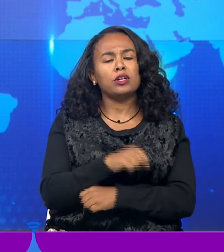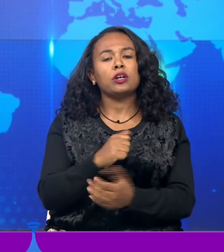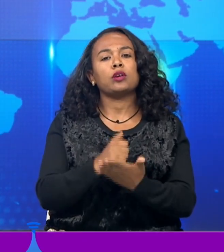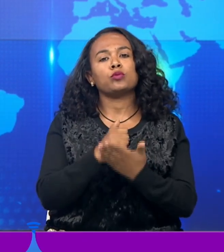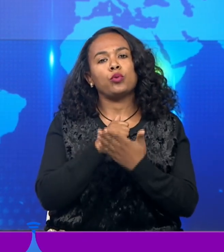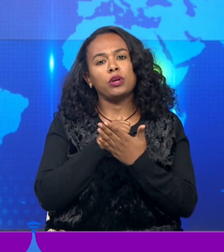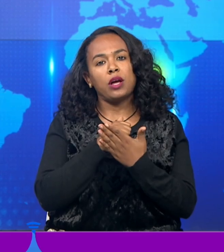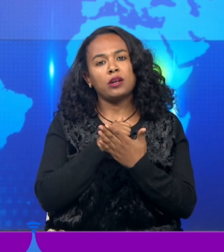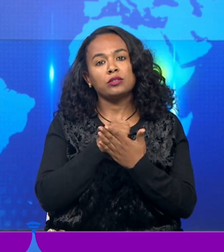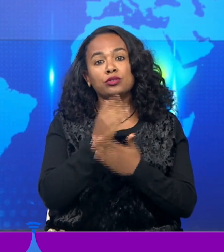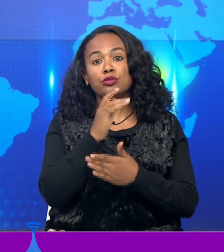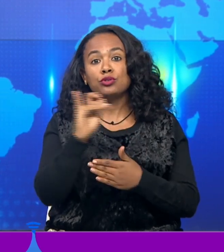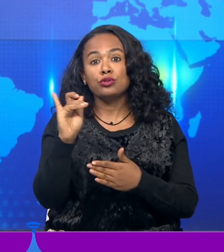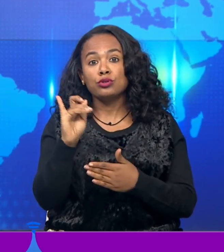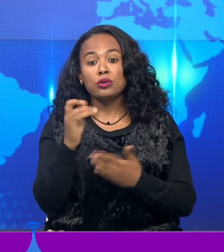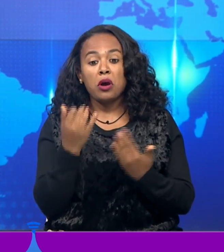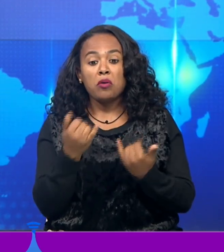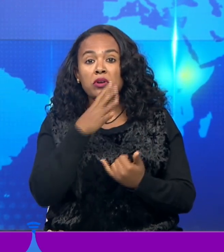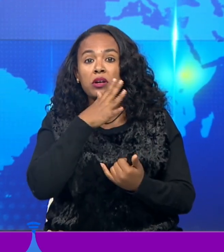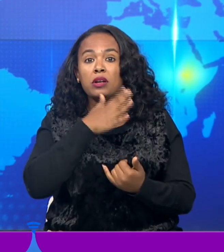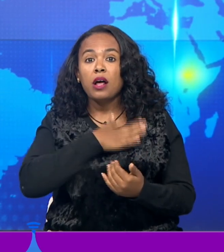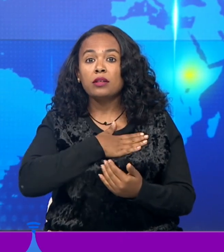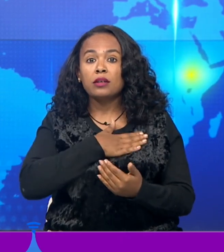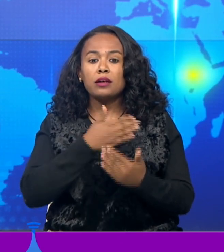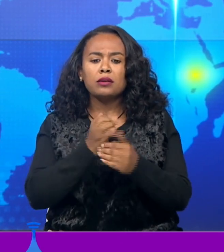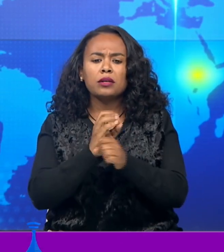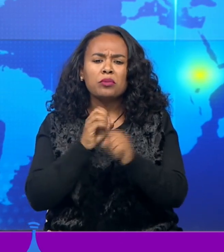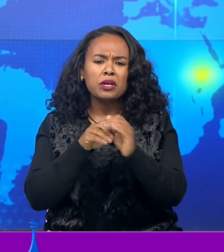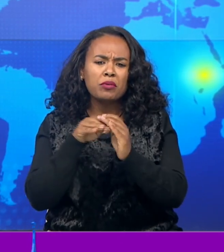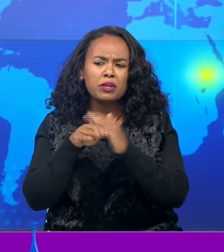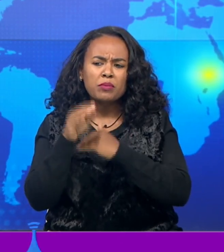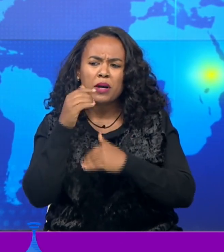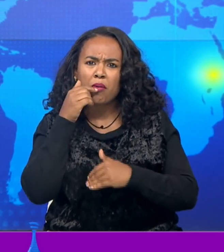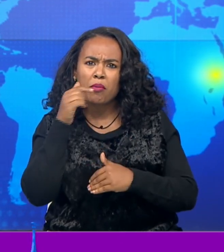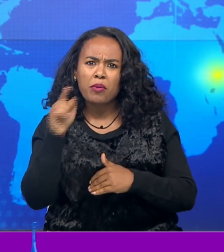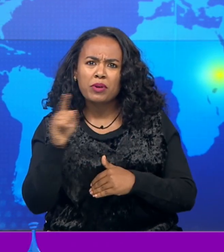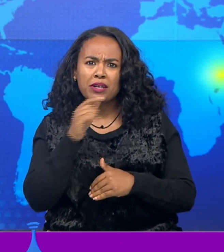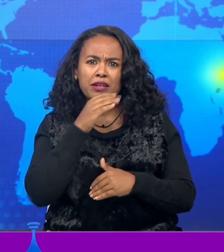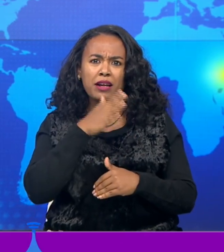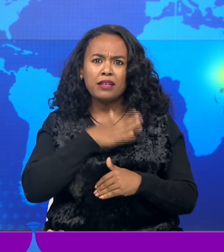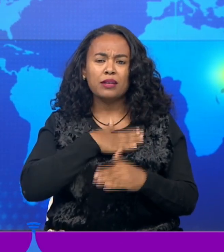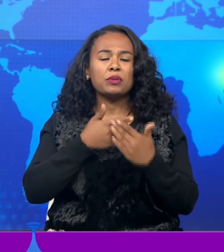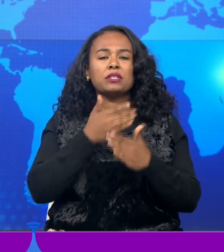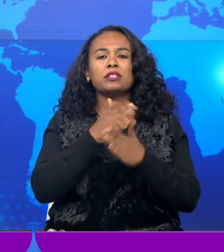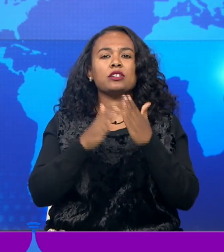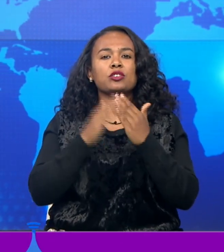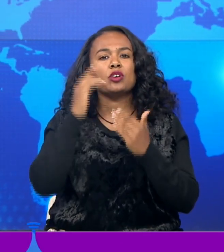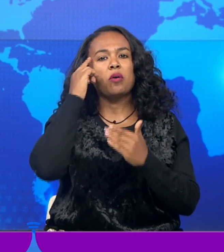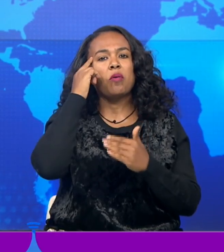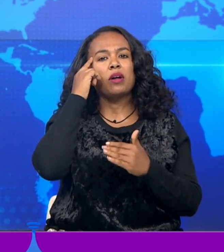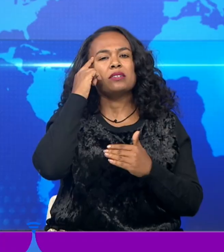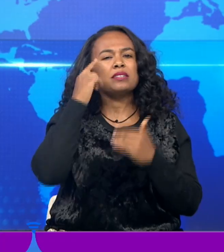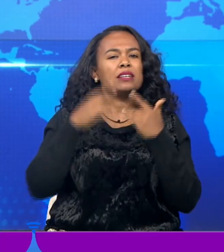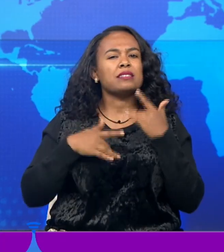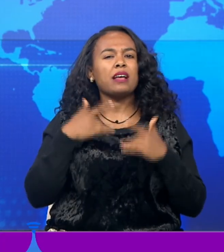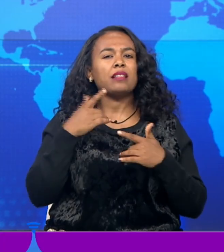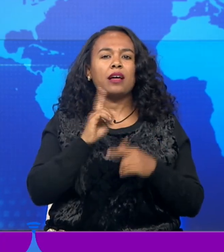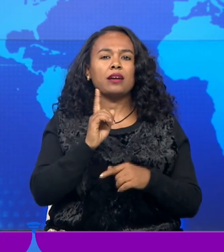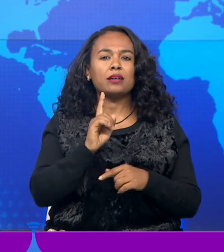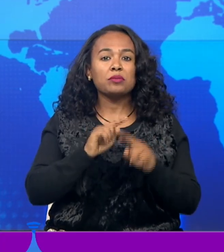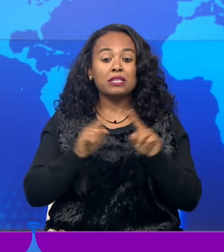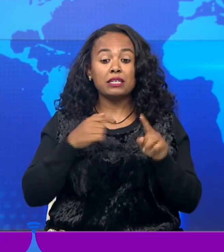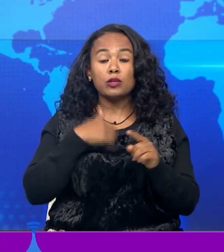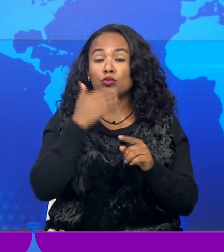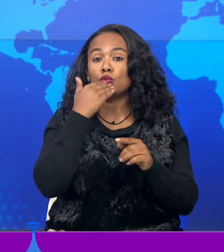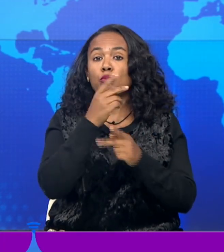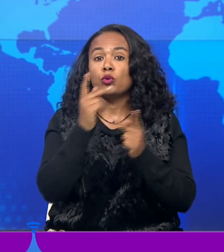ረድቶኛል እንጂ አሁን እናቴ እንደዚህ ምክር ቤት ቢገባ ማን በሚል እናቴ በዛ ደረጃ እንኳን ሴንስ አታረግም። ግን እኔ ጥሩ ቦታ